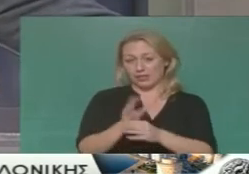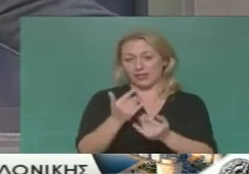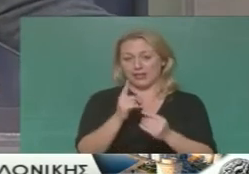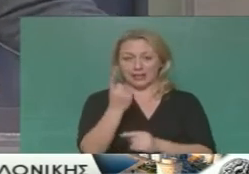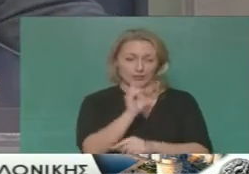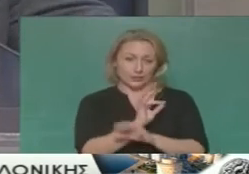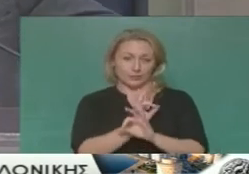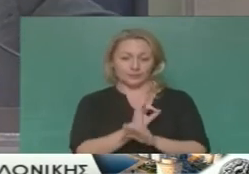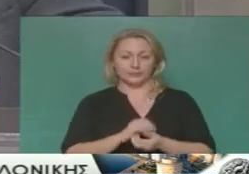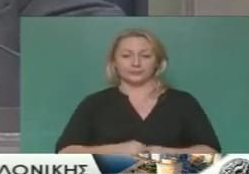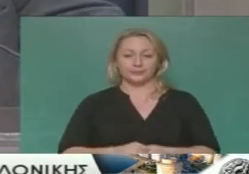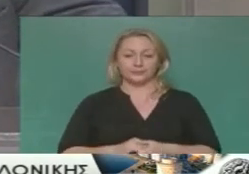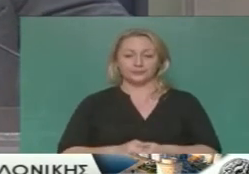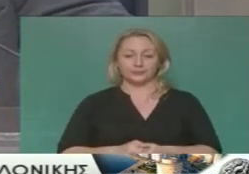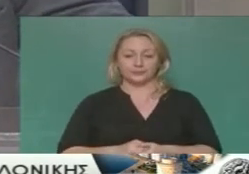Ένα λεπτάκι θα μου δώσετε.